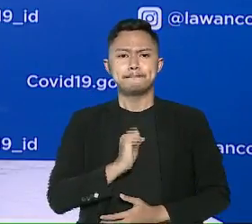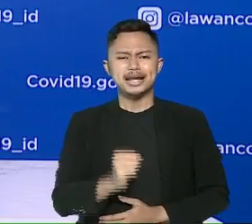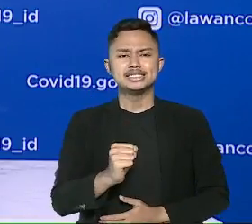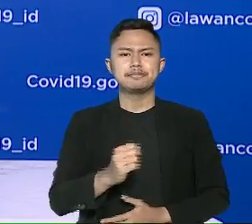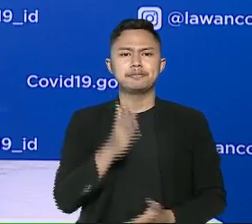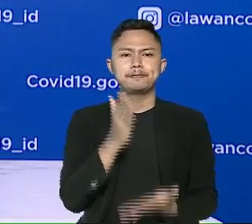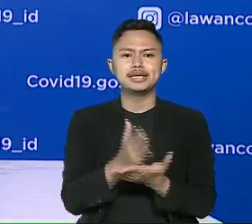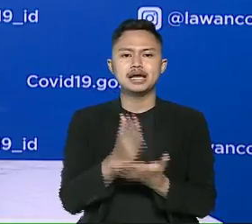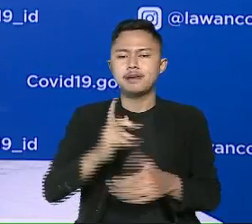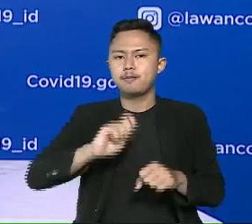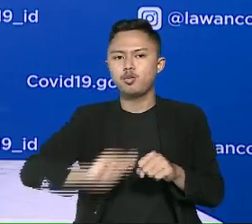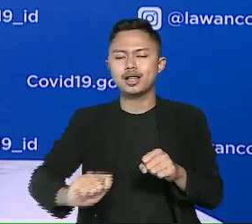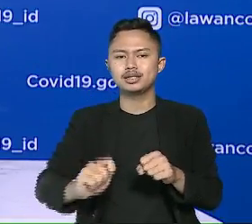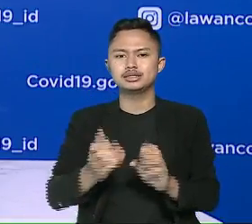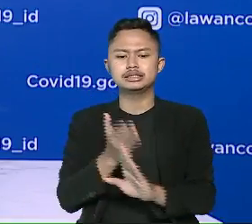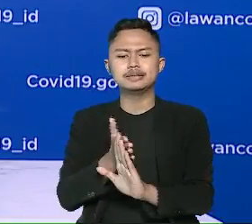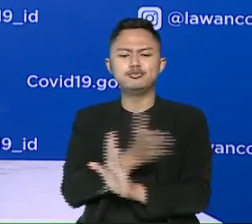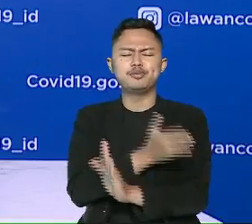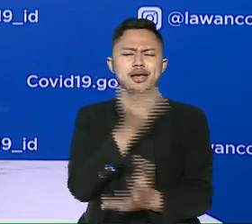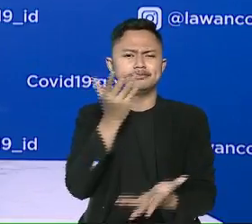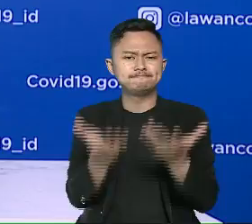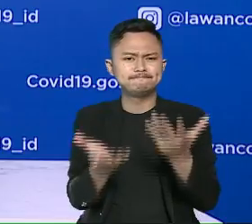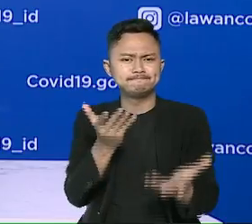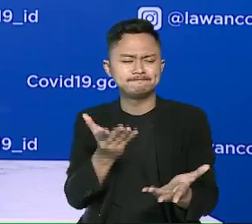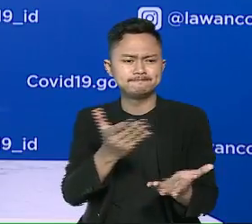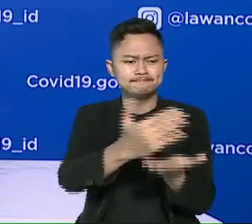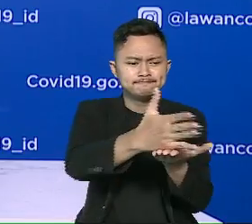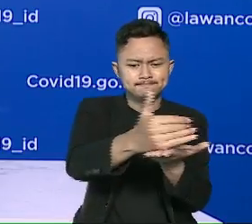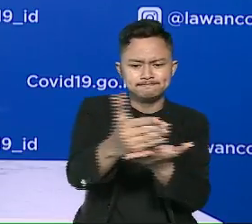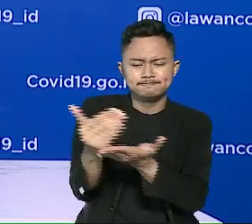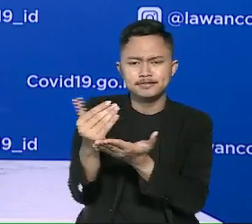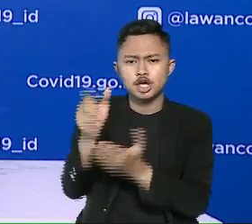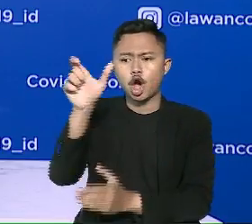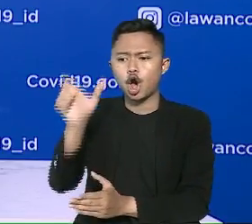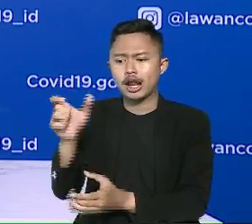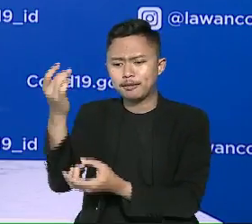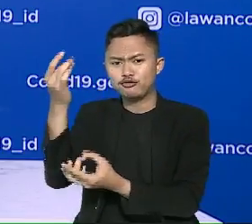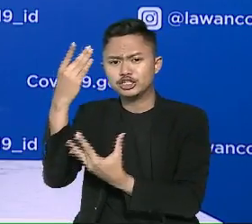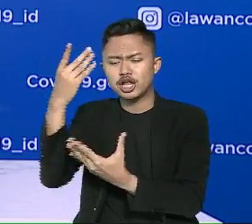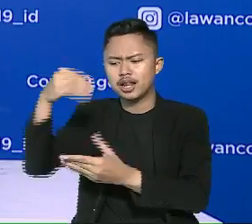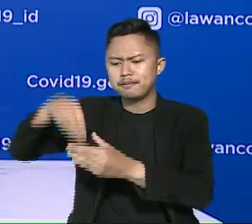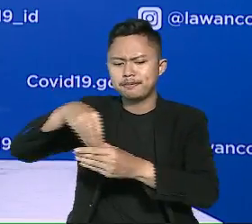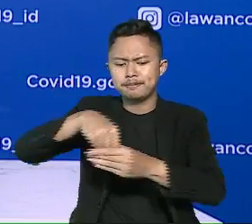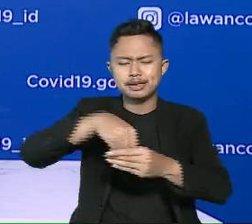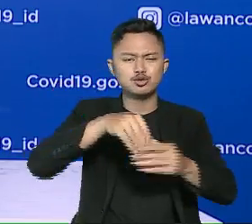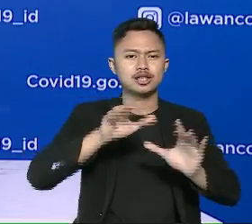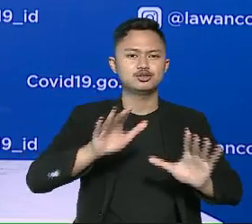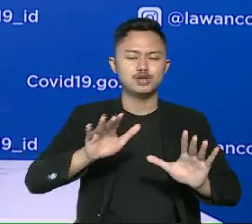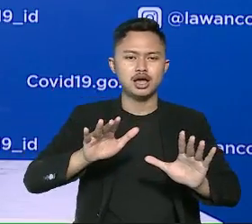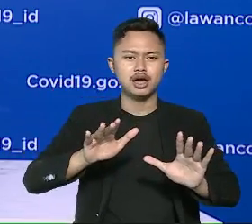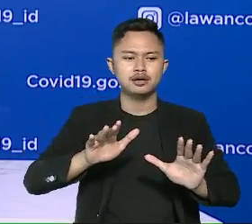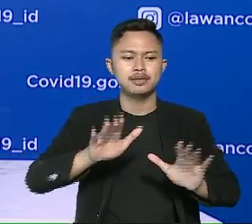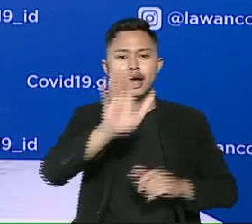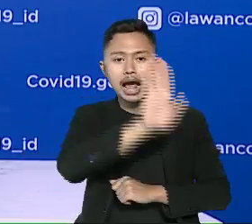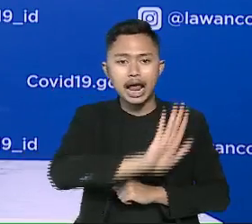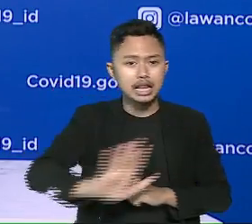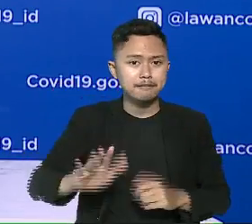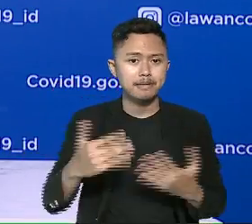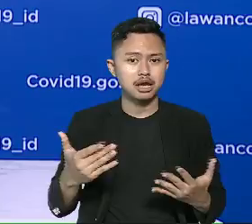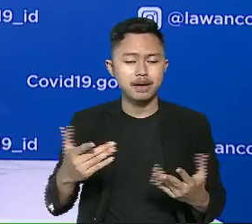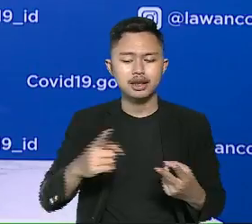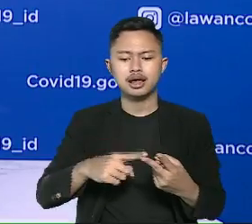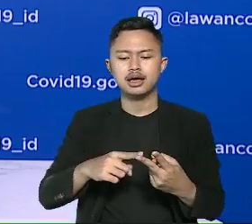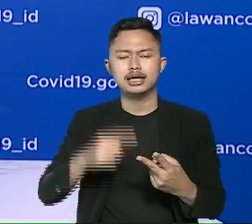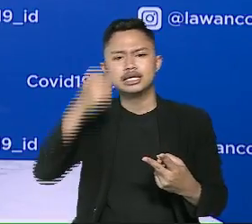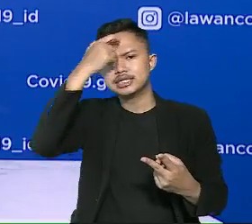yang dilakukan sudah mempertimbangkan masukan pakar terkait perkembangan riwayat alamiah penyakitnya, serta